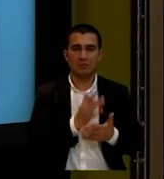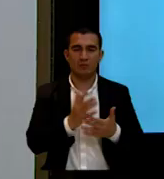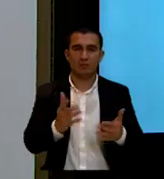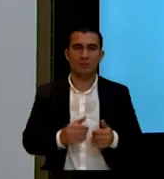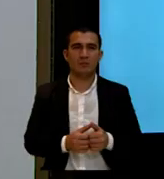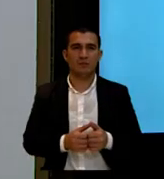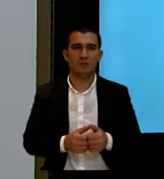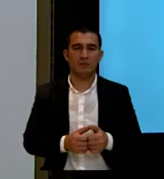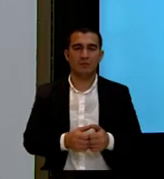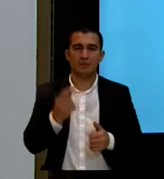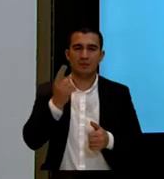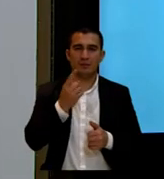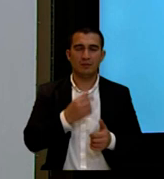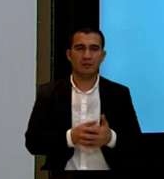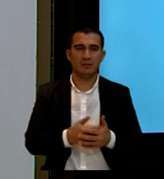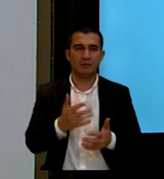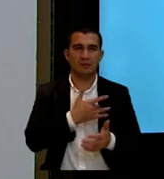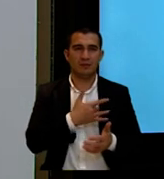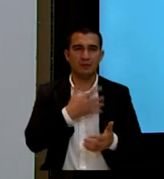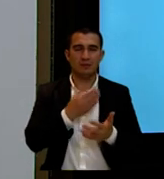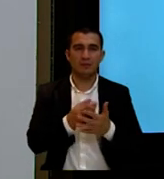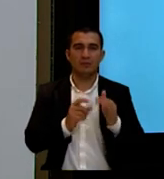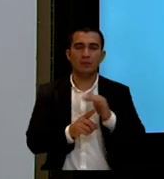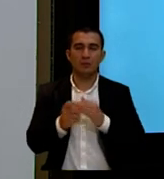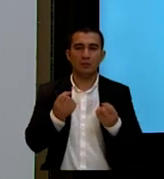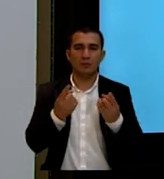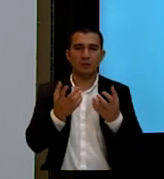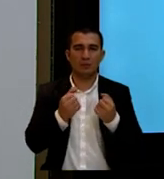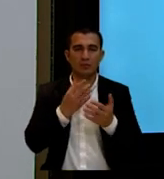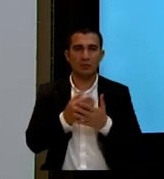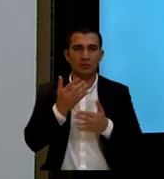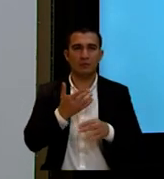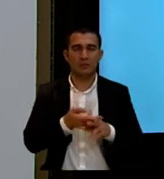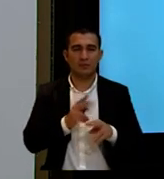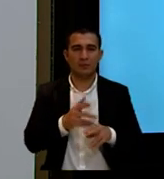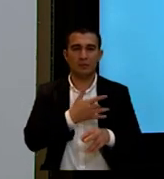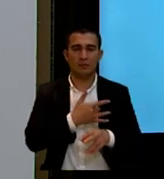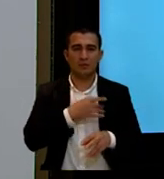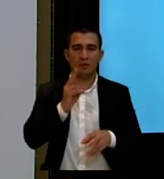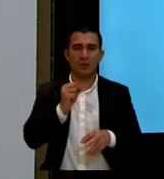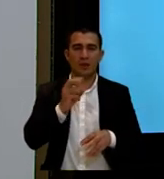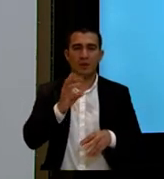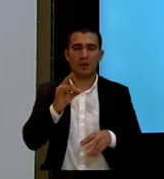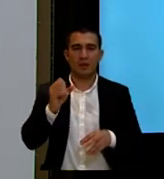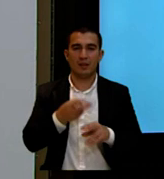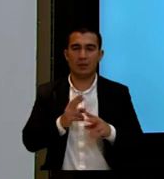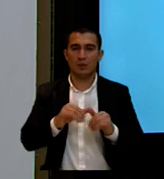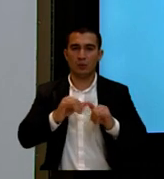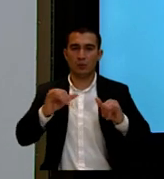tashlanadi. Birinchisi yurakning paydo bo'lishi va yurak kameralari sonining